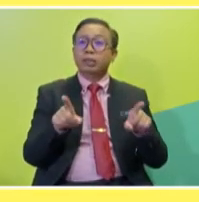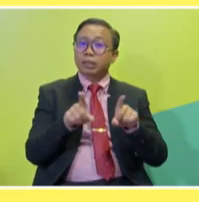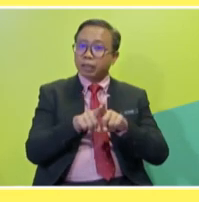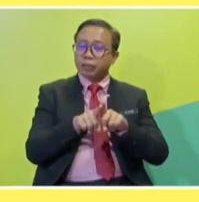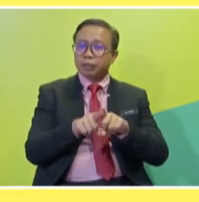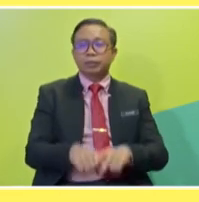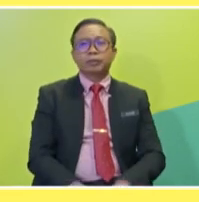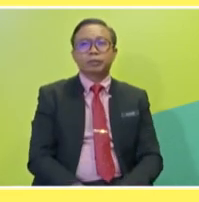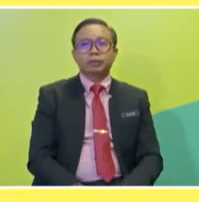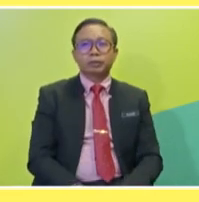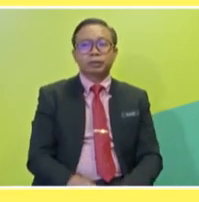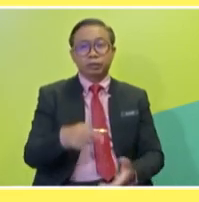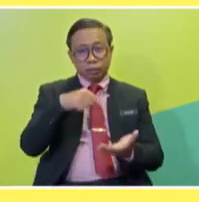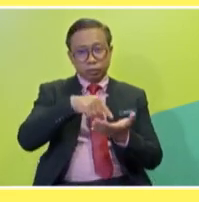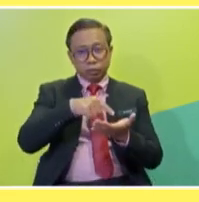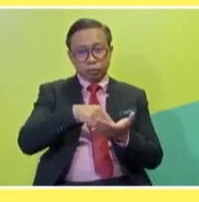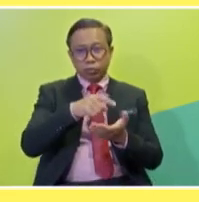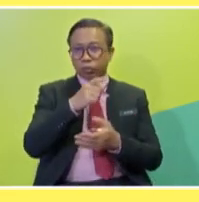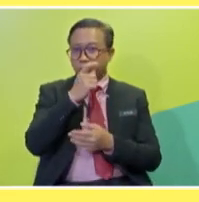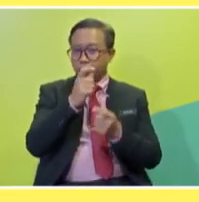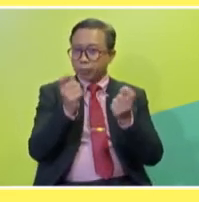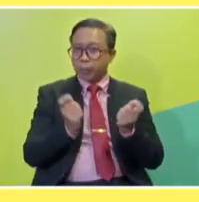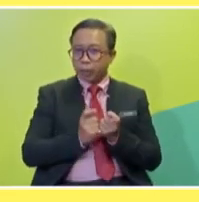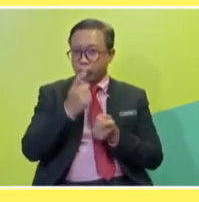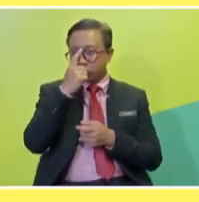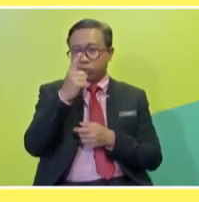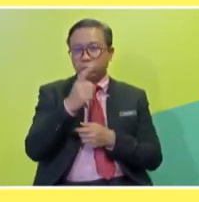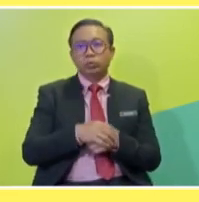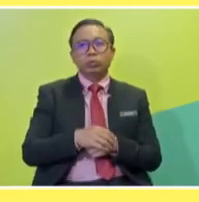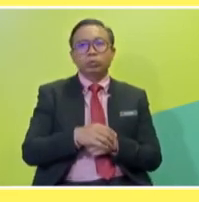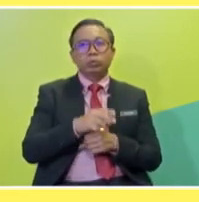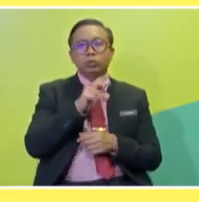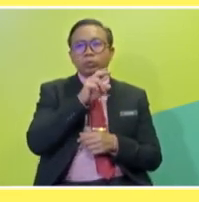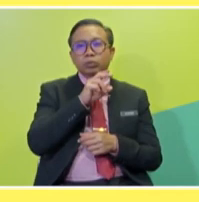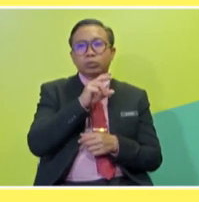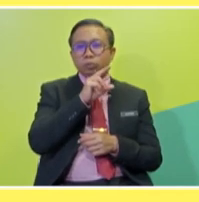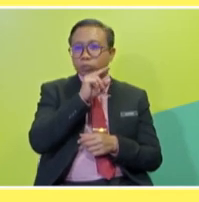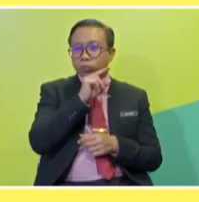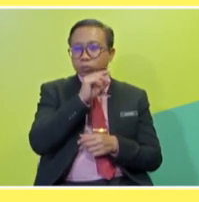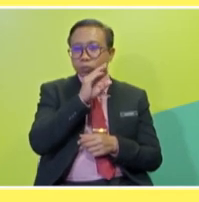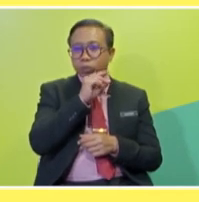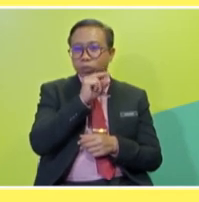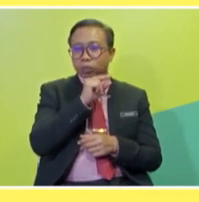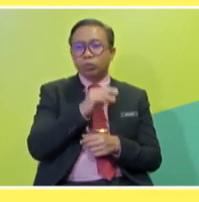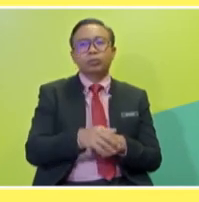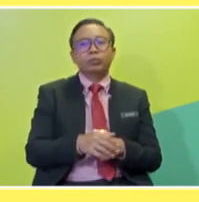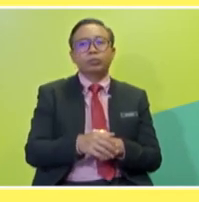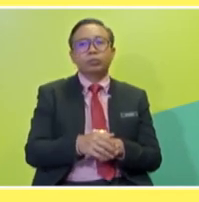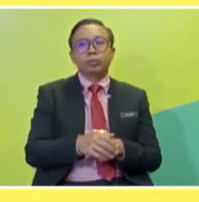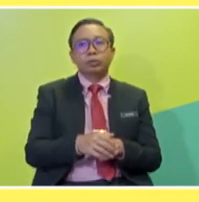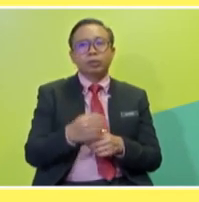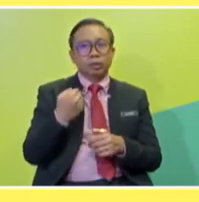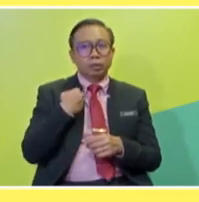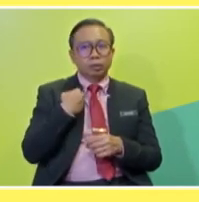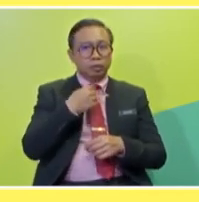Itulah satu kawasan satu tempat untuk mereka menyuapkan diri mereka sebagai makanan yang kedua kita ada sisi